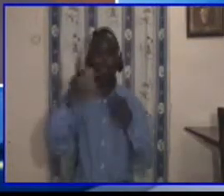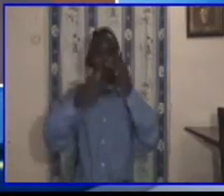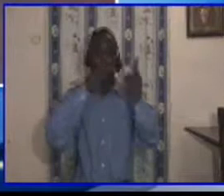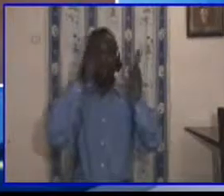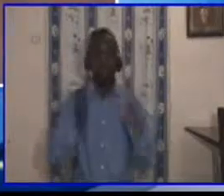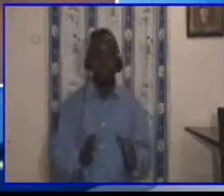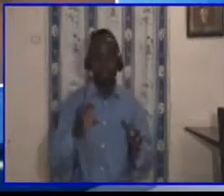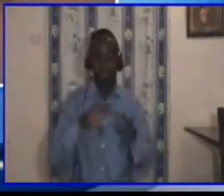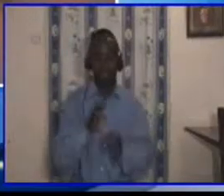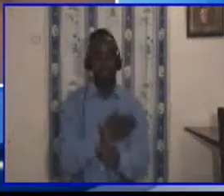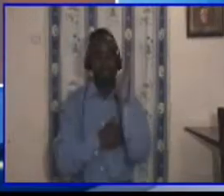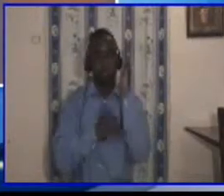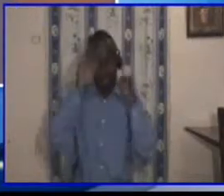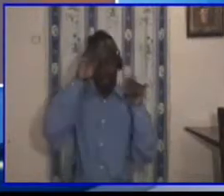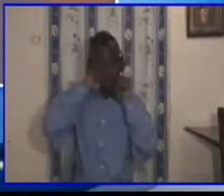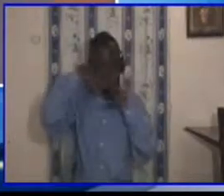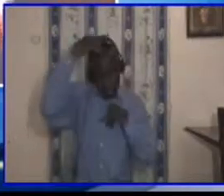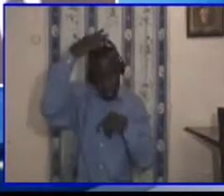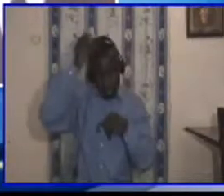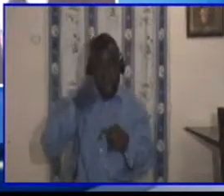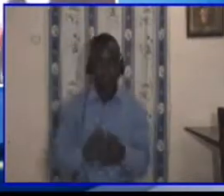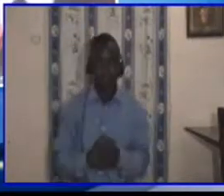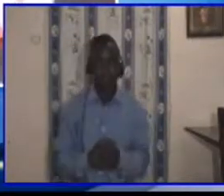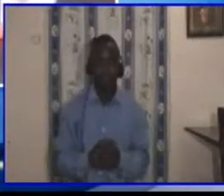il profeta di dio william brown